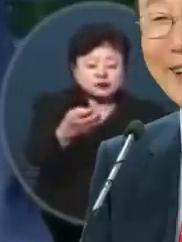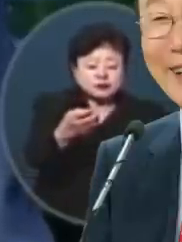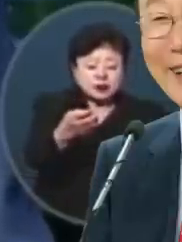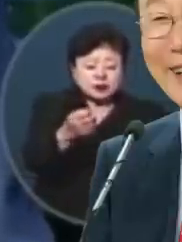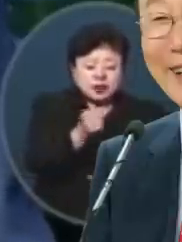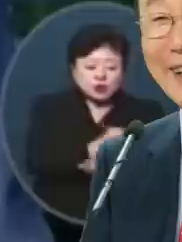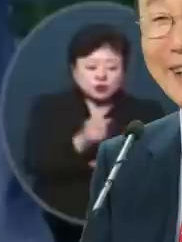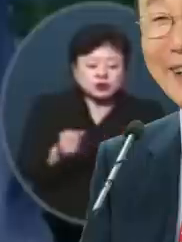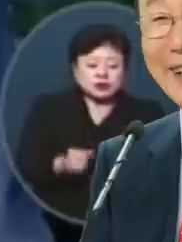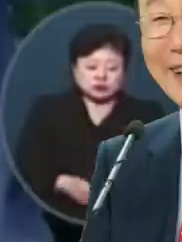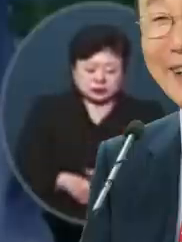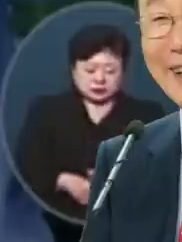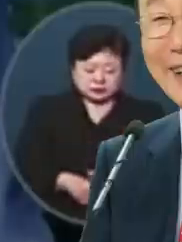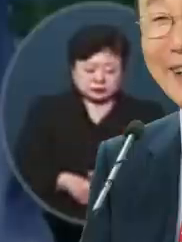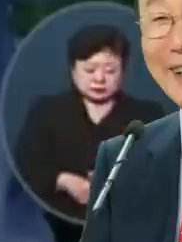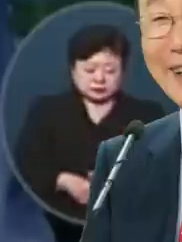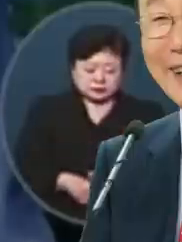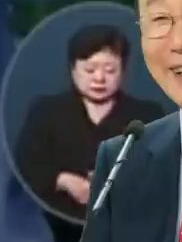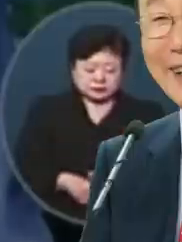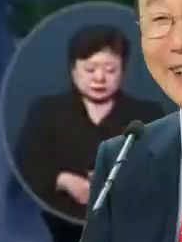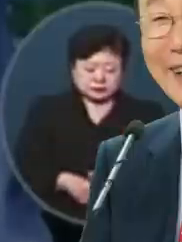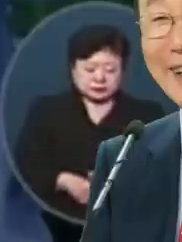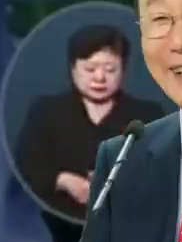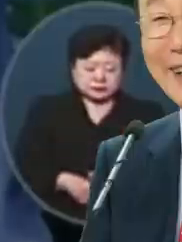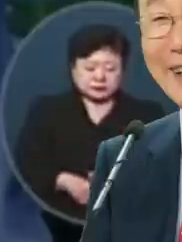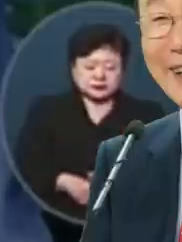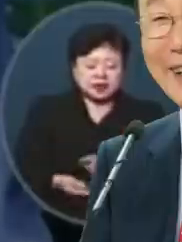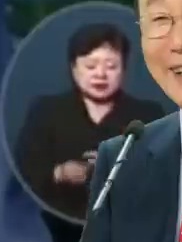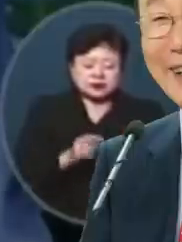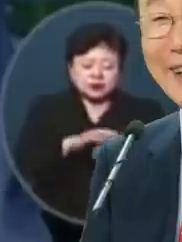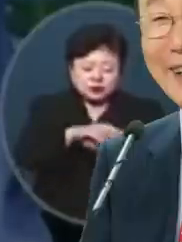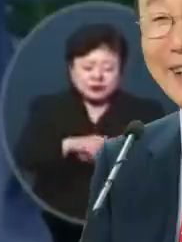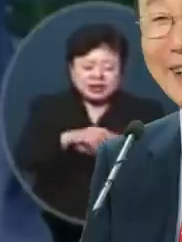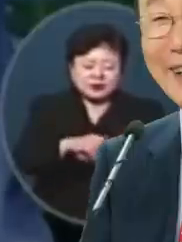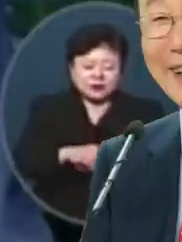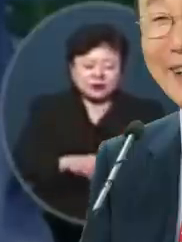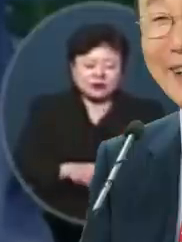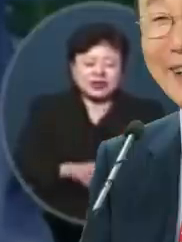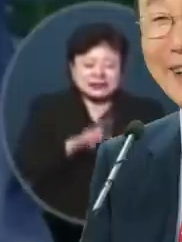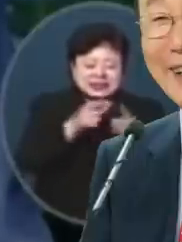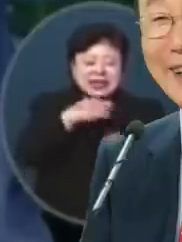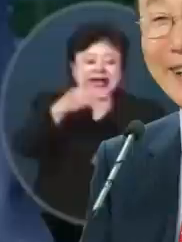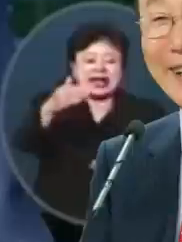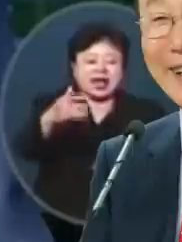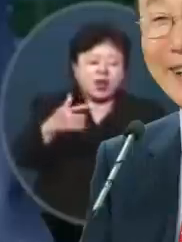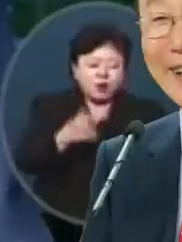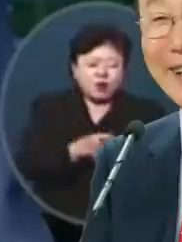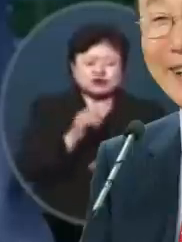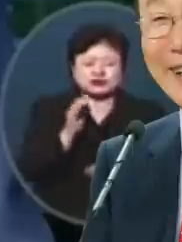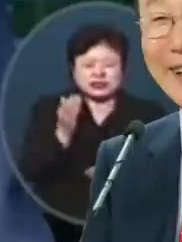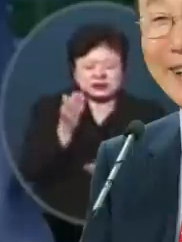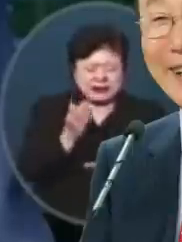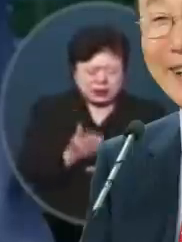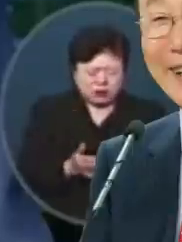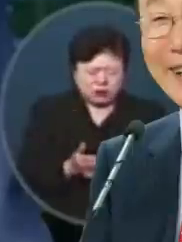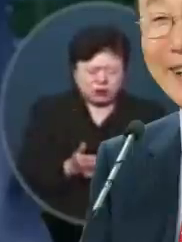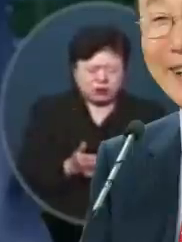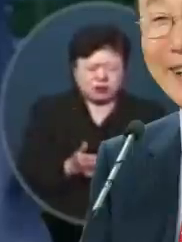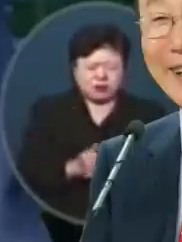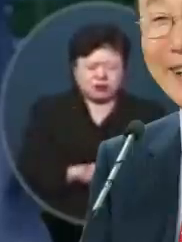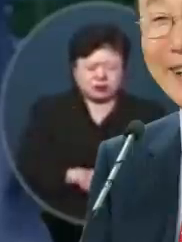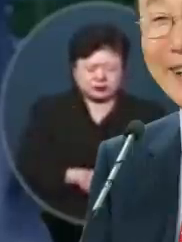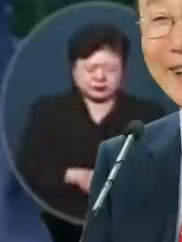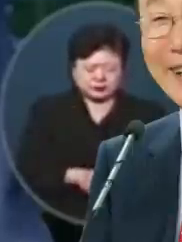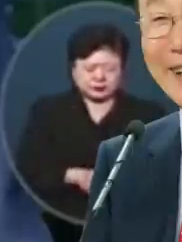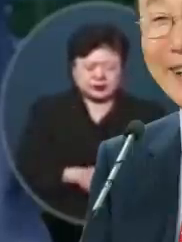490분이라도 용서를 해 주고 서로 손잡고 인생을 걸어가는 것이지 원수가 되어서 밀고